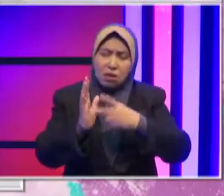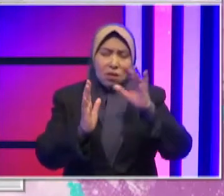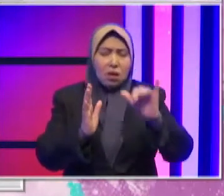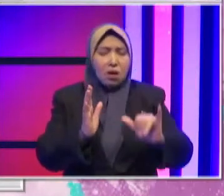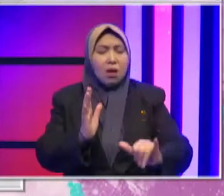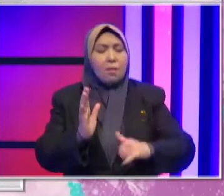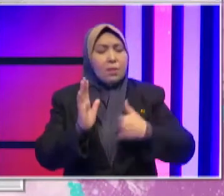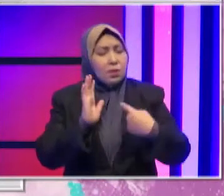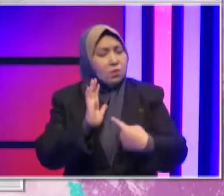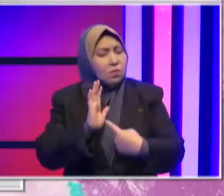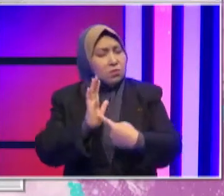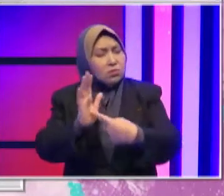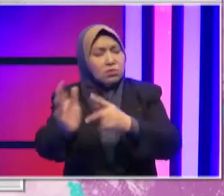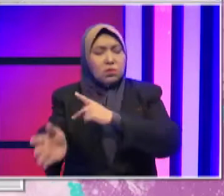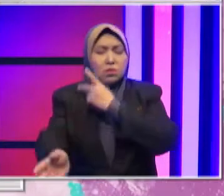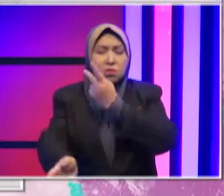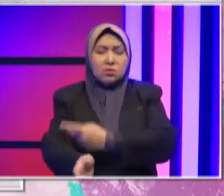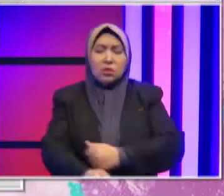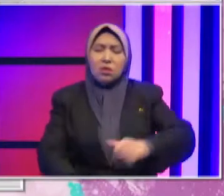آية